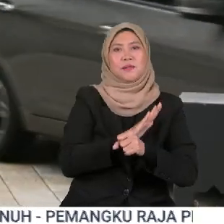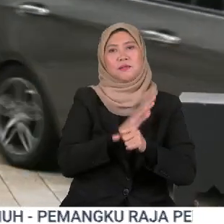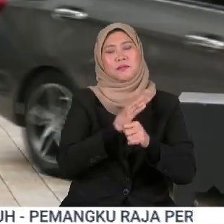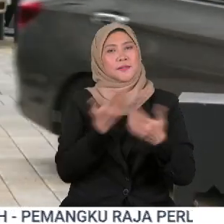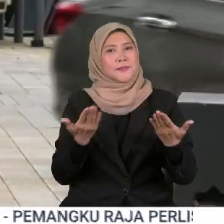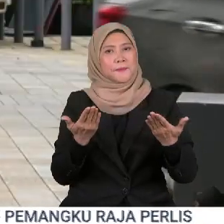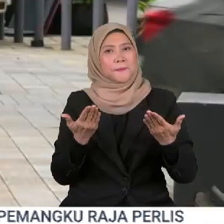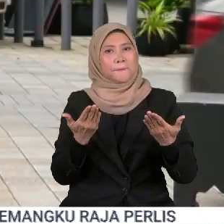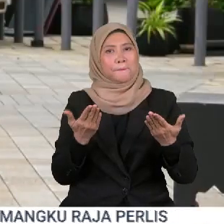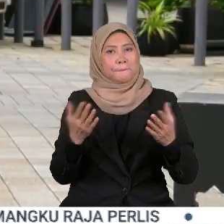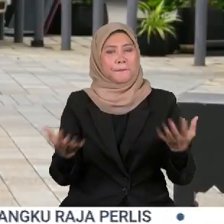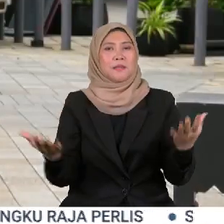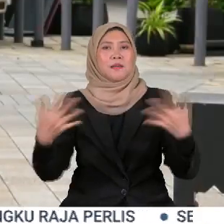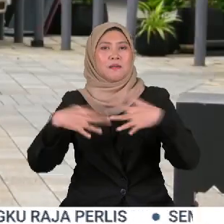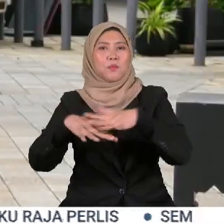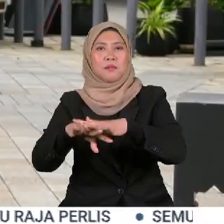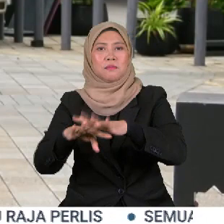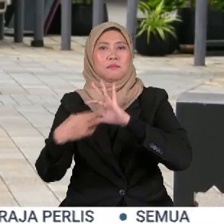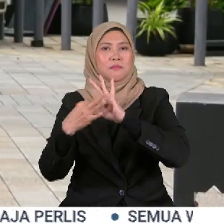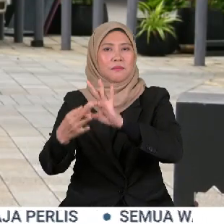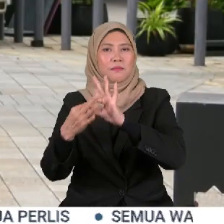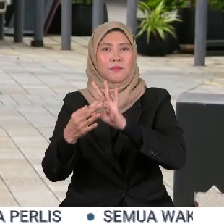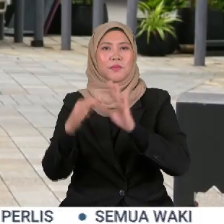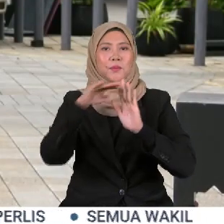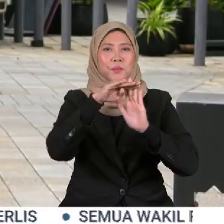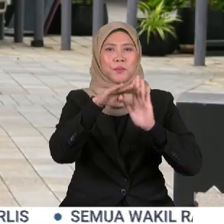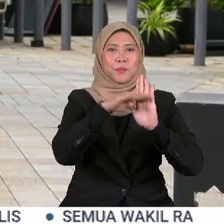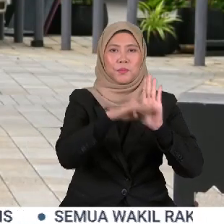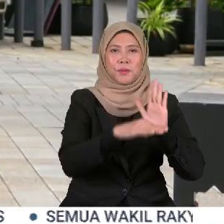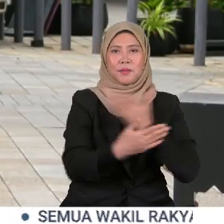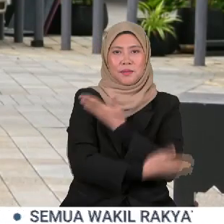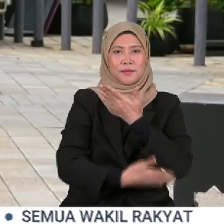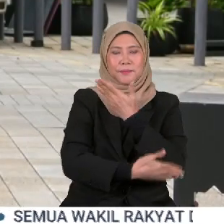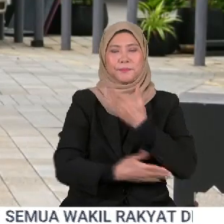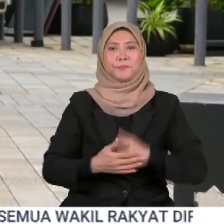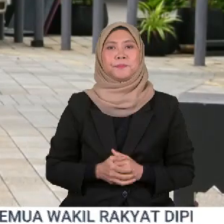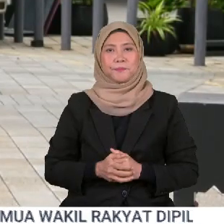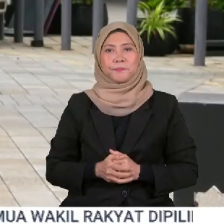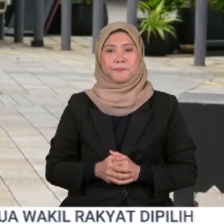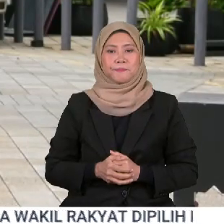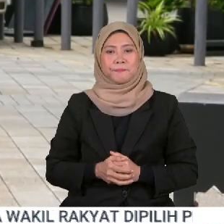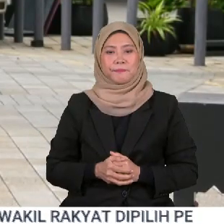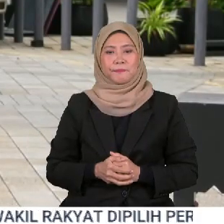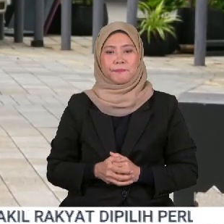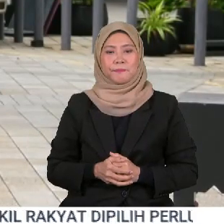ciri-ciri kepada penyatuan dan juga rukun negara. Muhammad Najib Mashhur, RTM.